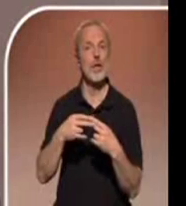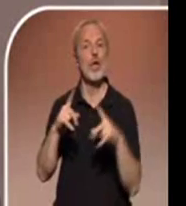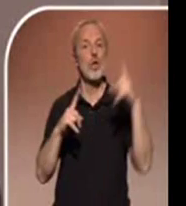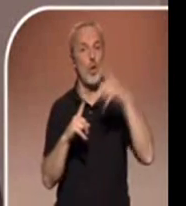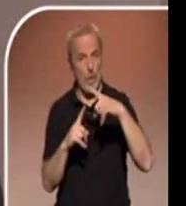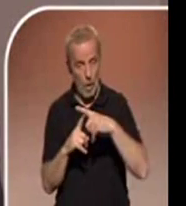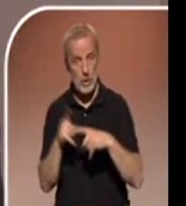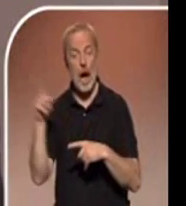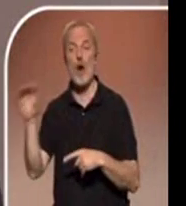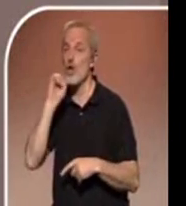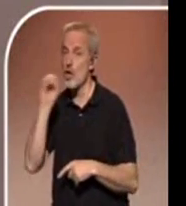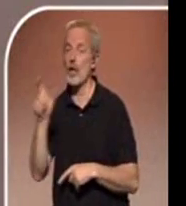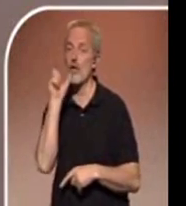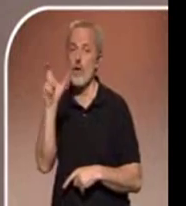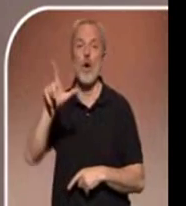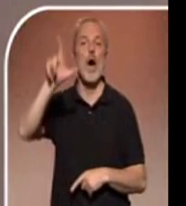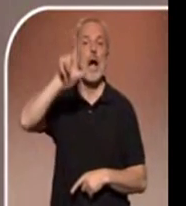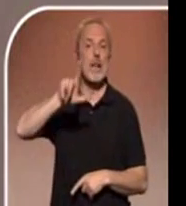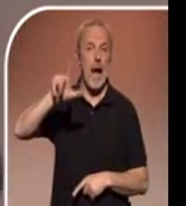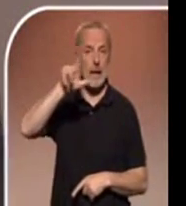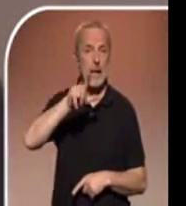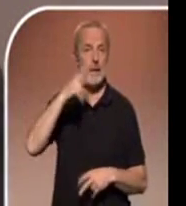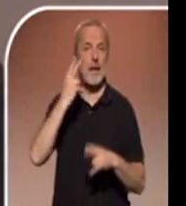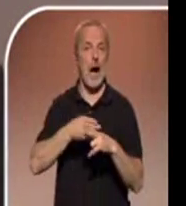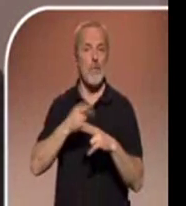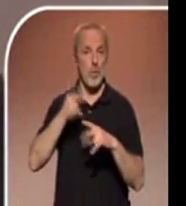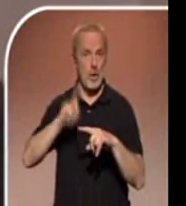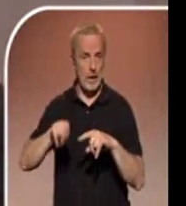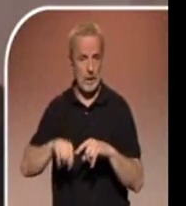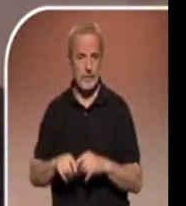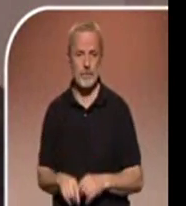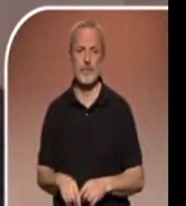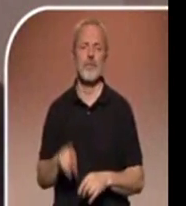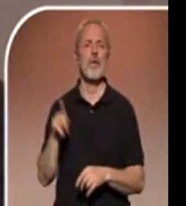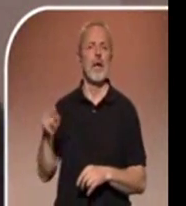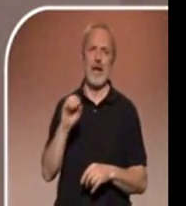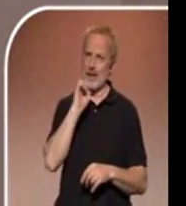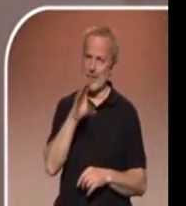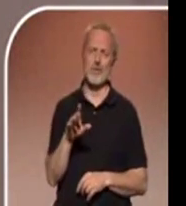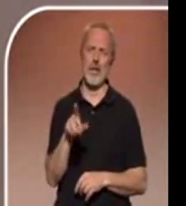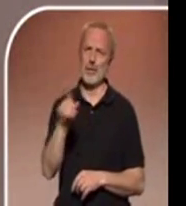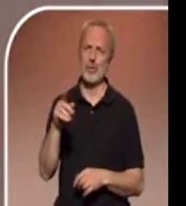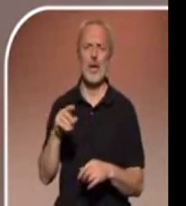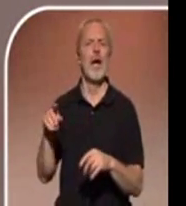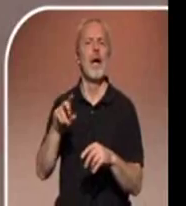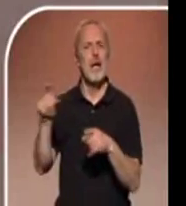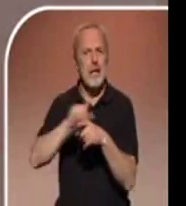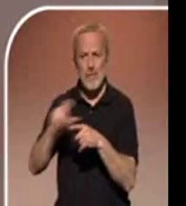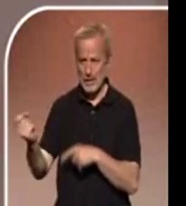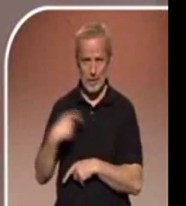co jde. Já to vysvětlím nejdřív, se omlouvám některým divačkám, psali mě, že se málo usmívám, tak to se